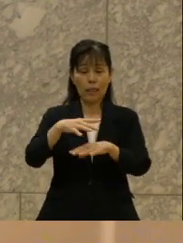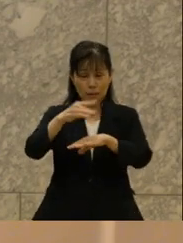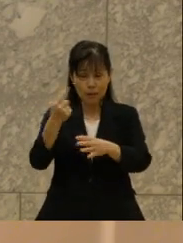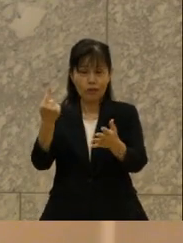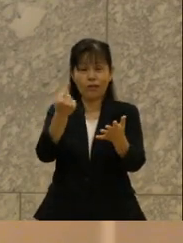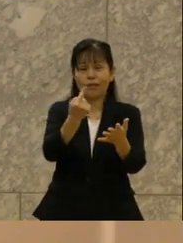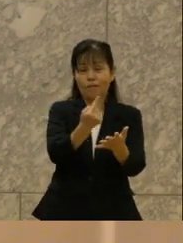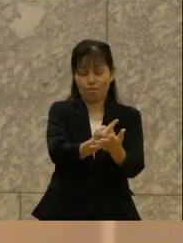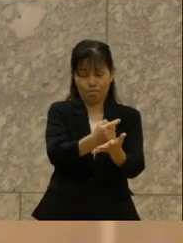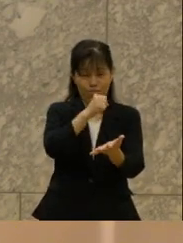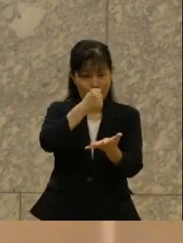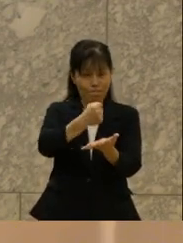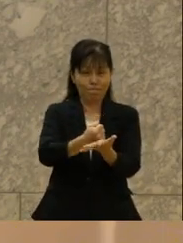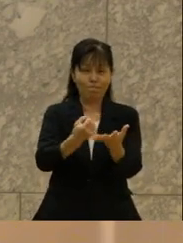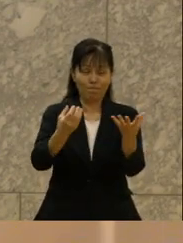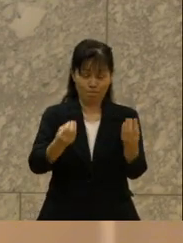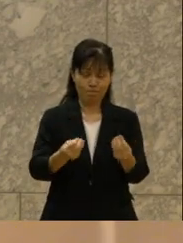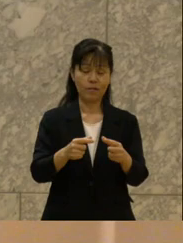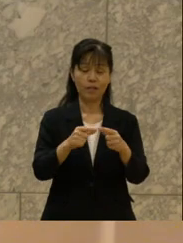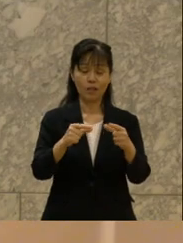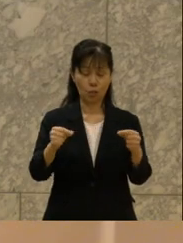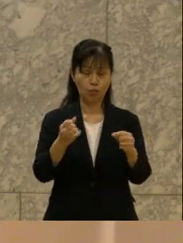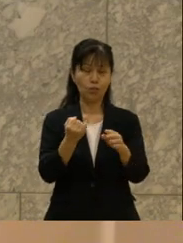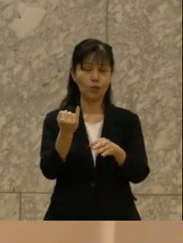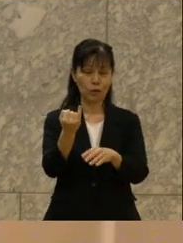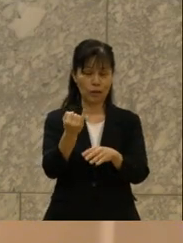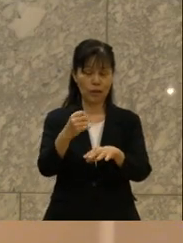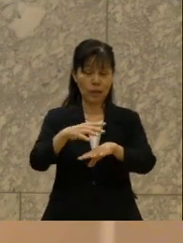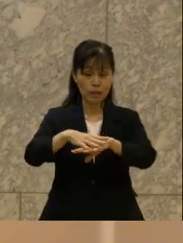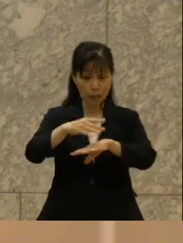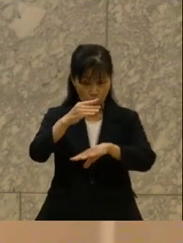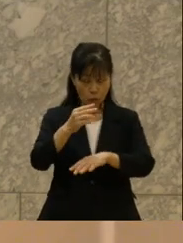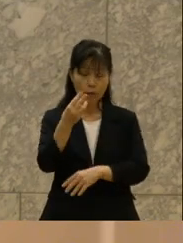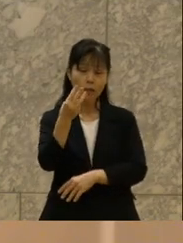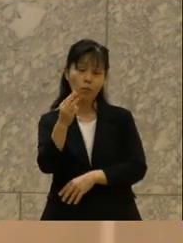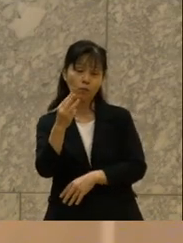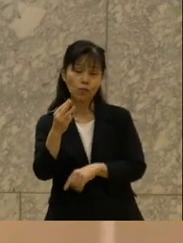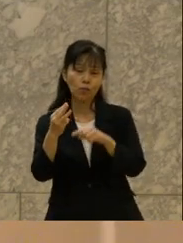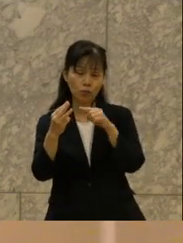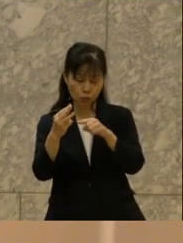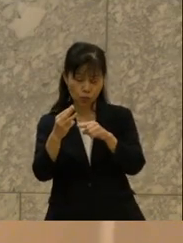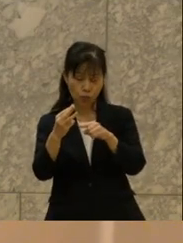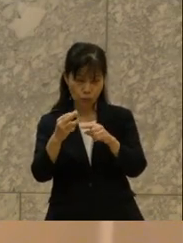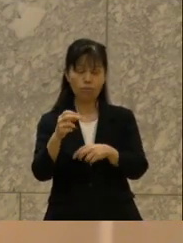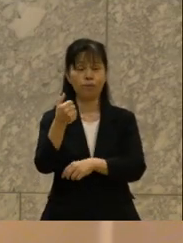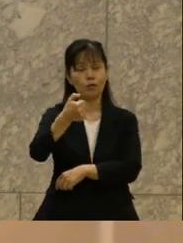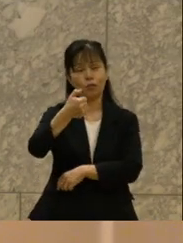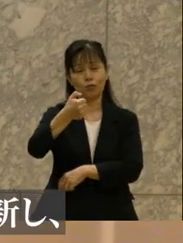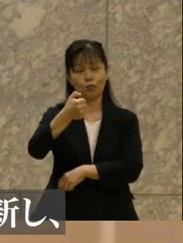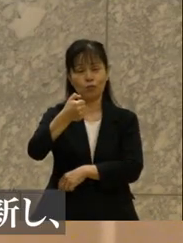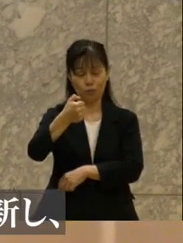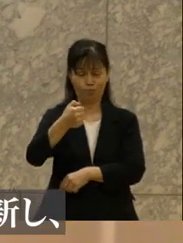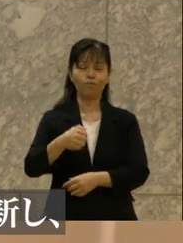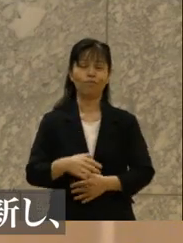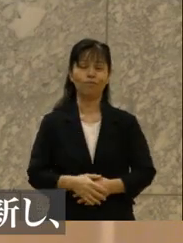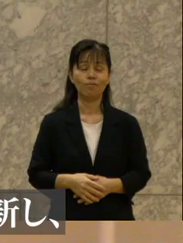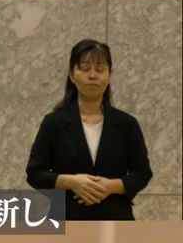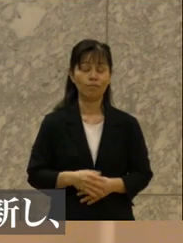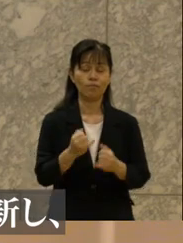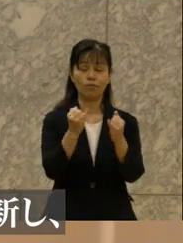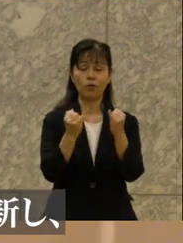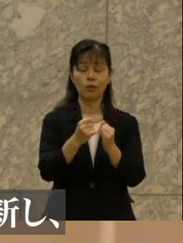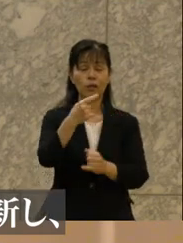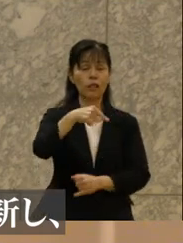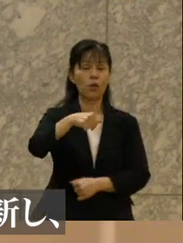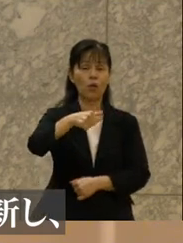出場を達成するとともに日本女子初の3分台を記録しましたまた女子